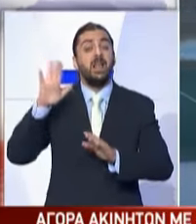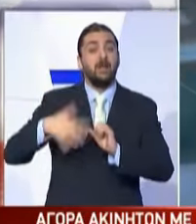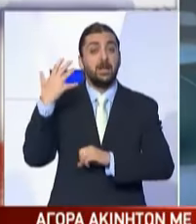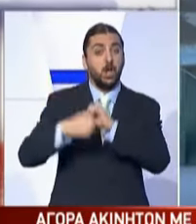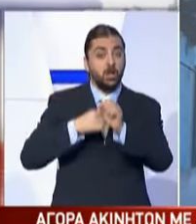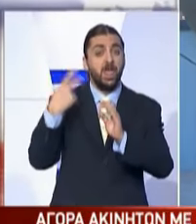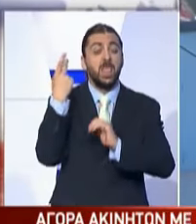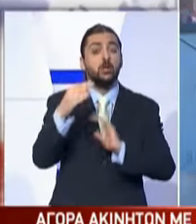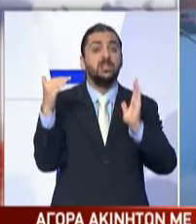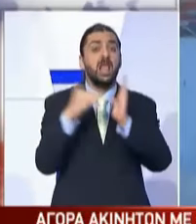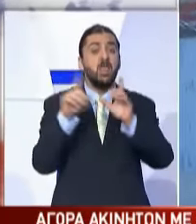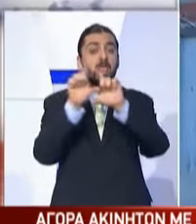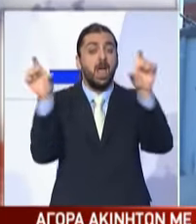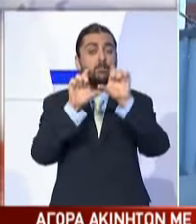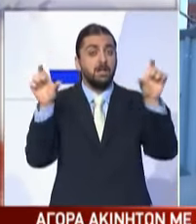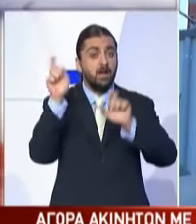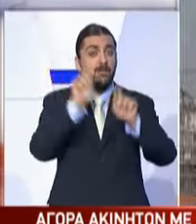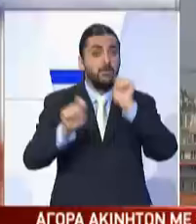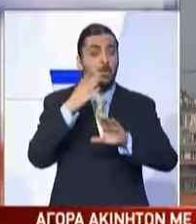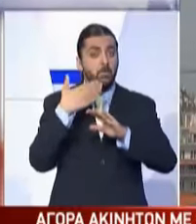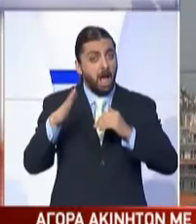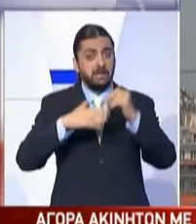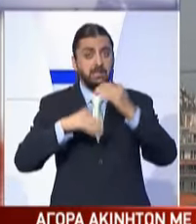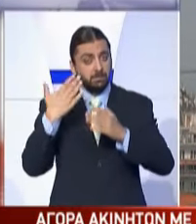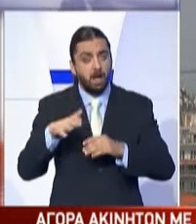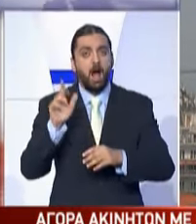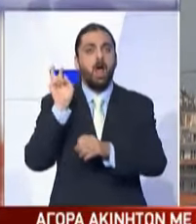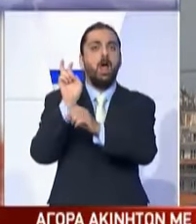200.000 διαμερίσματα, τα οποία στην πλειονότητά τους παραμένουν στα αζήτητα.